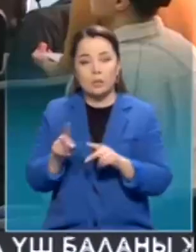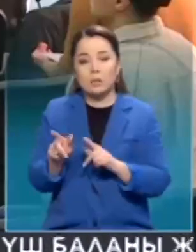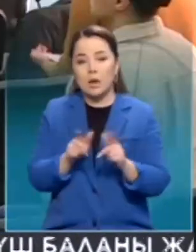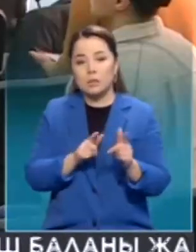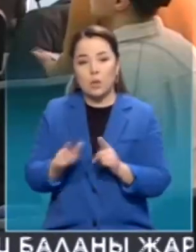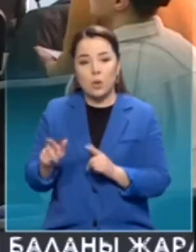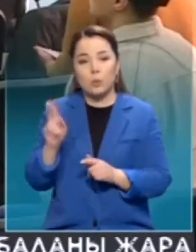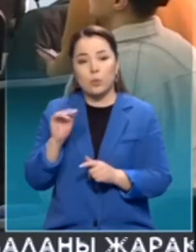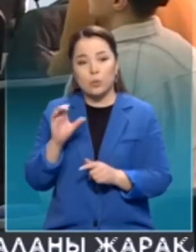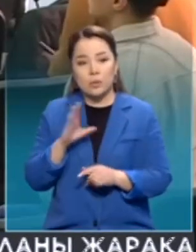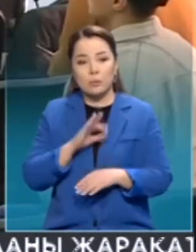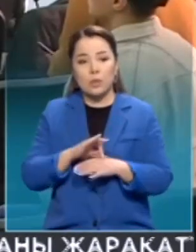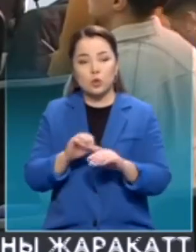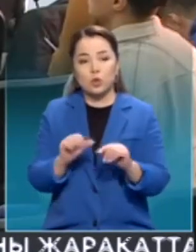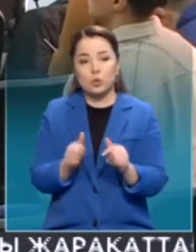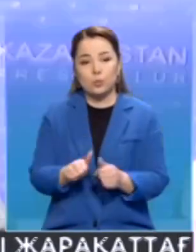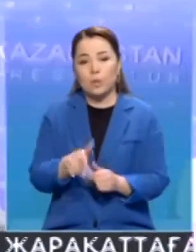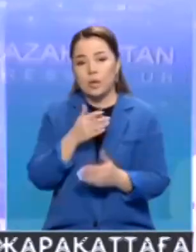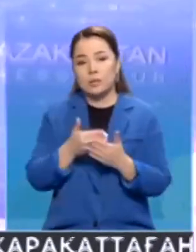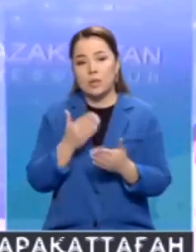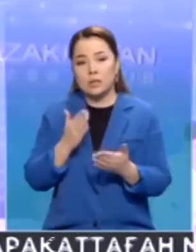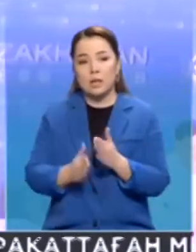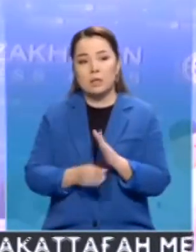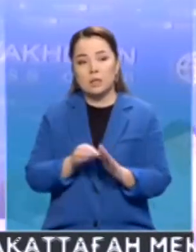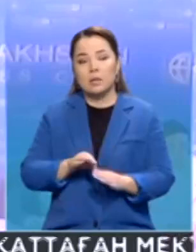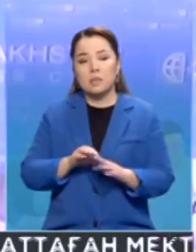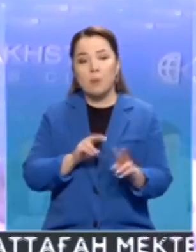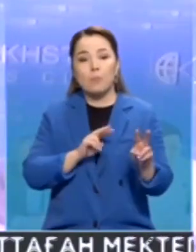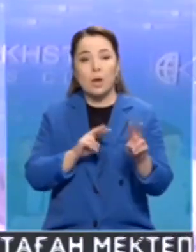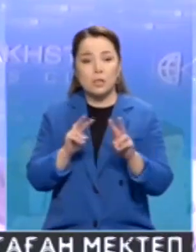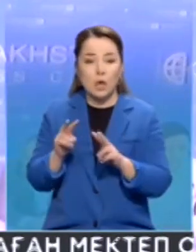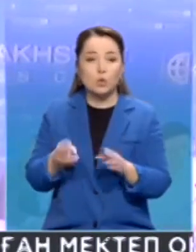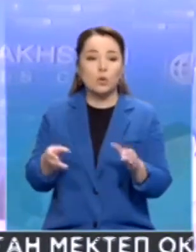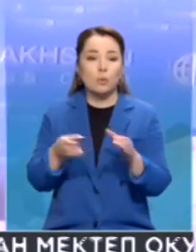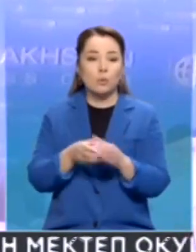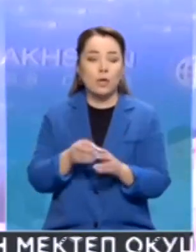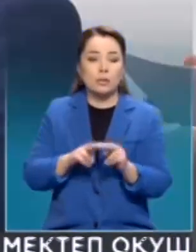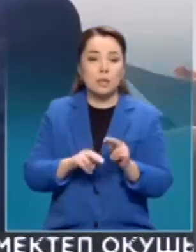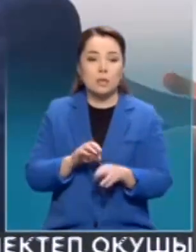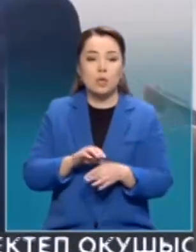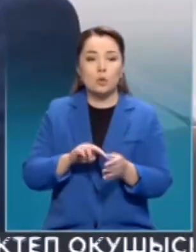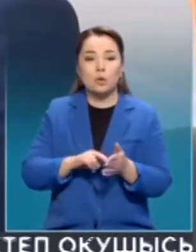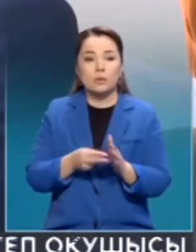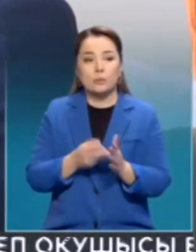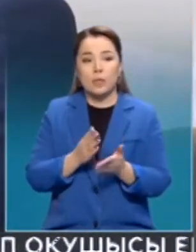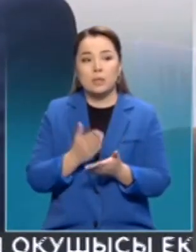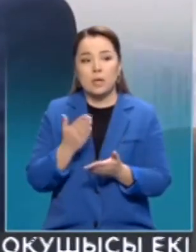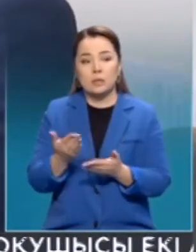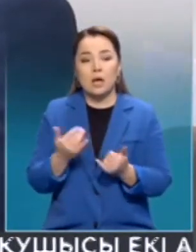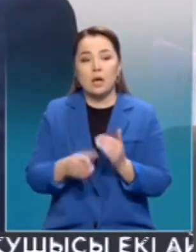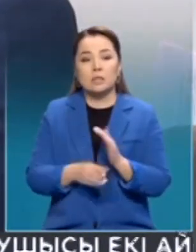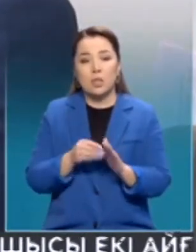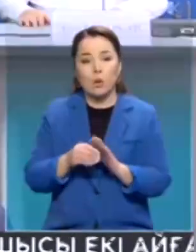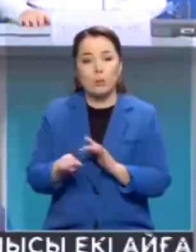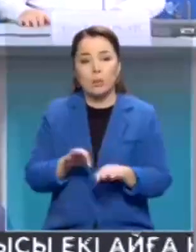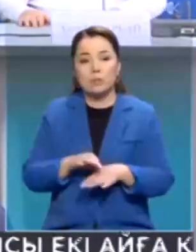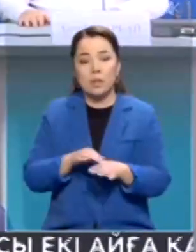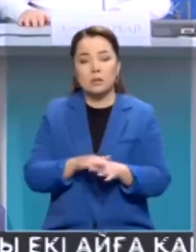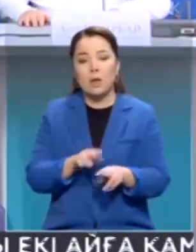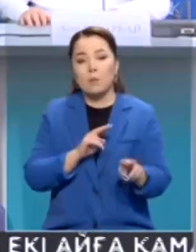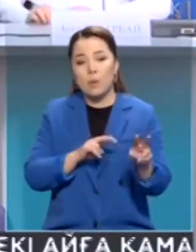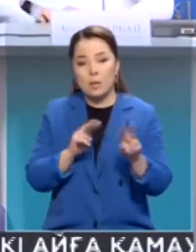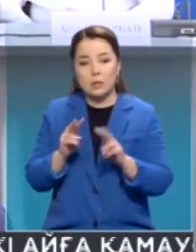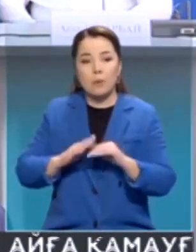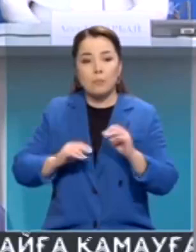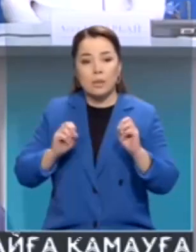даярлау курстарын ұйымдастырған, кезектен тыс сайлауда бақылаушылардың тобын жасақтауды жоспарлап отыр. Олар сайлау процесін бақылау теориясы